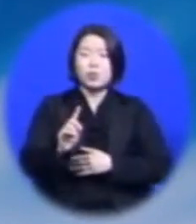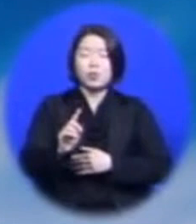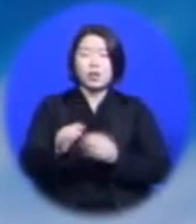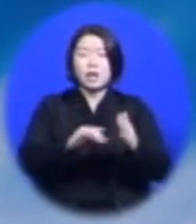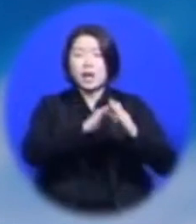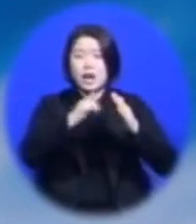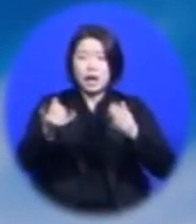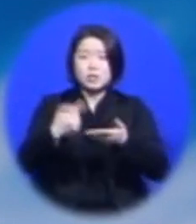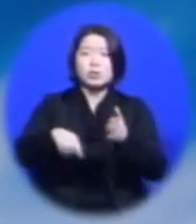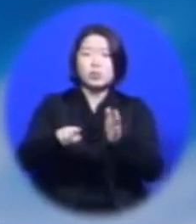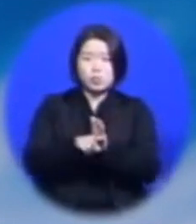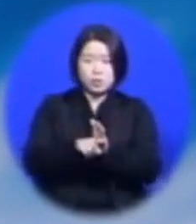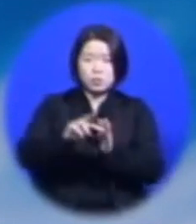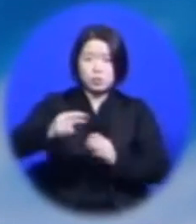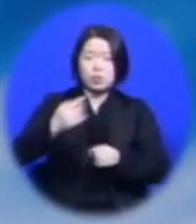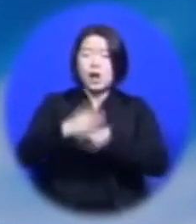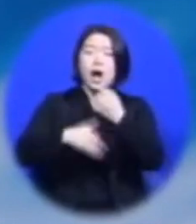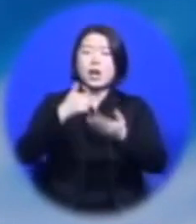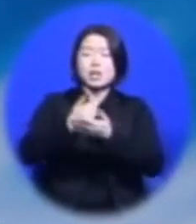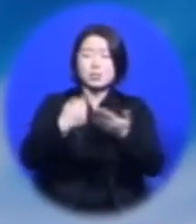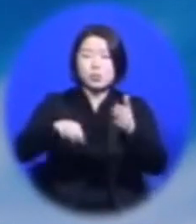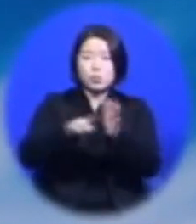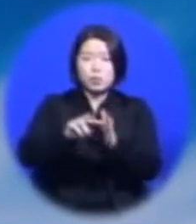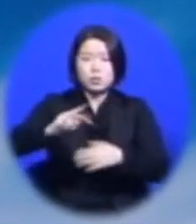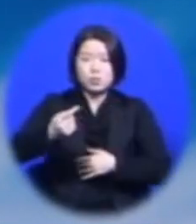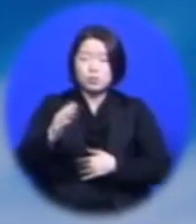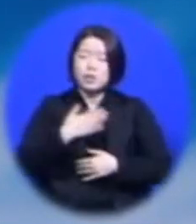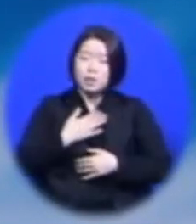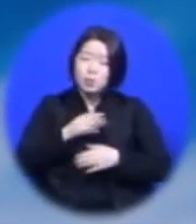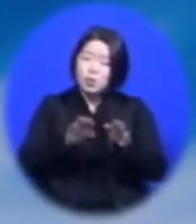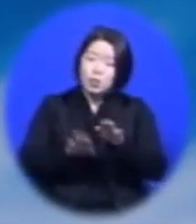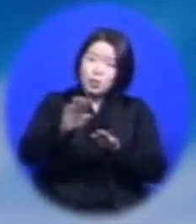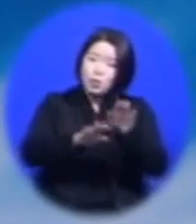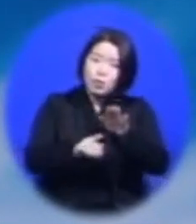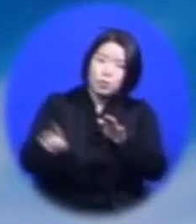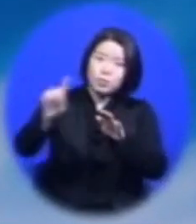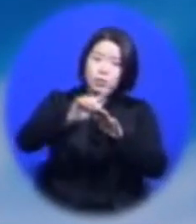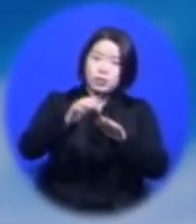가족을 위해서도 하나님을 위해서도 난 무언가 진보가 된 게 있어요.